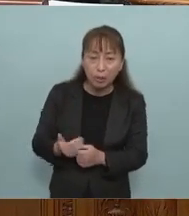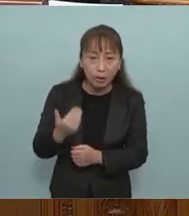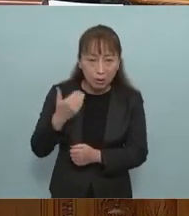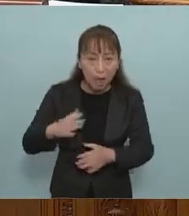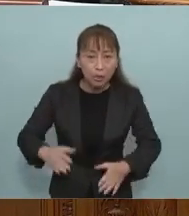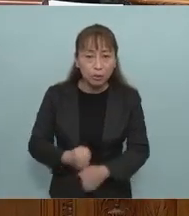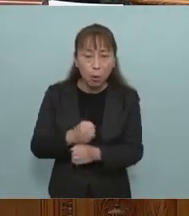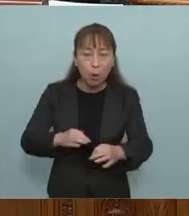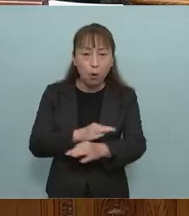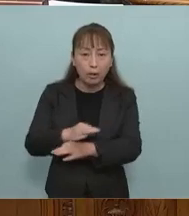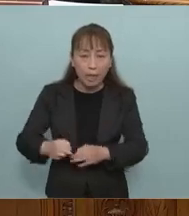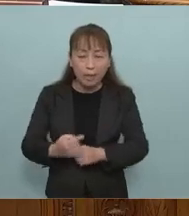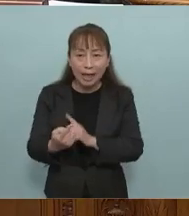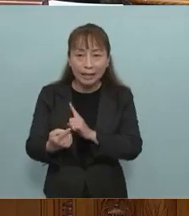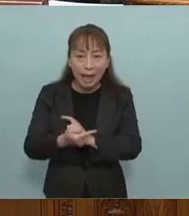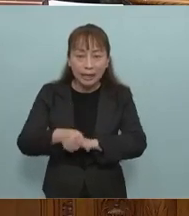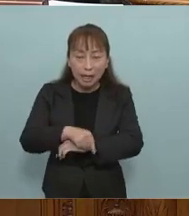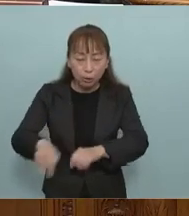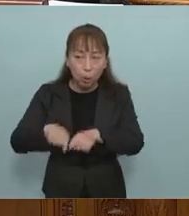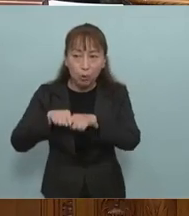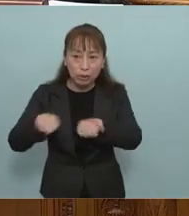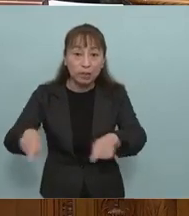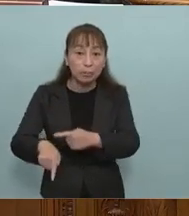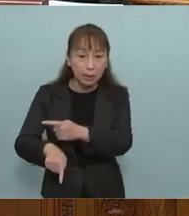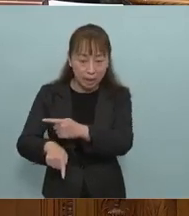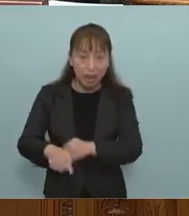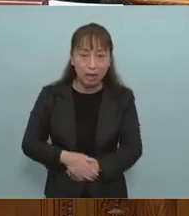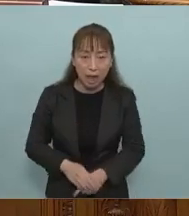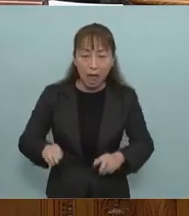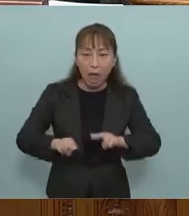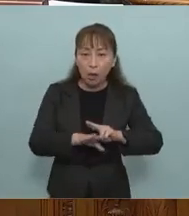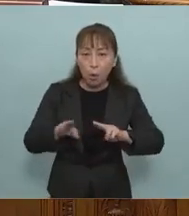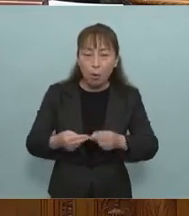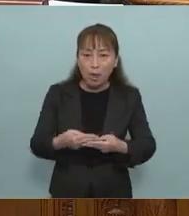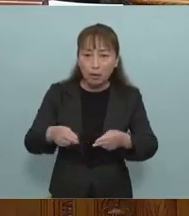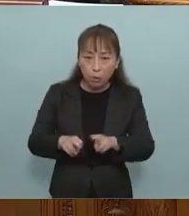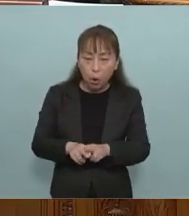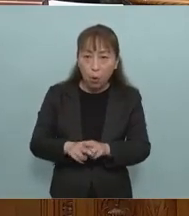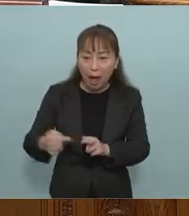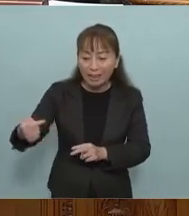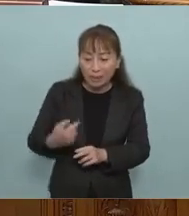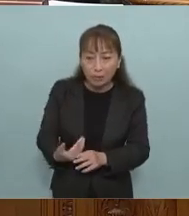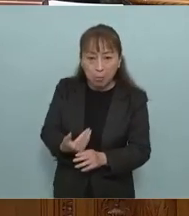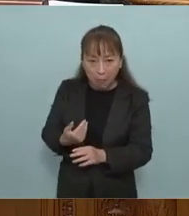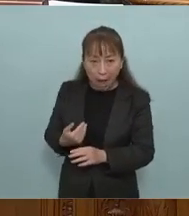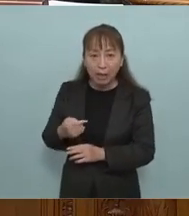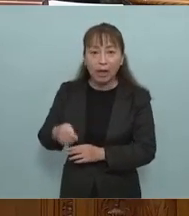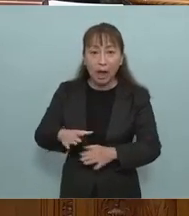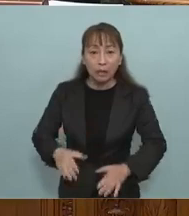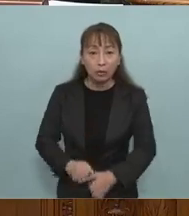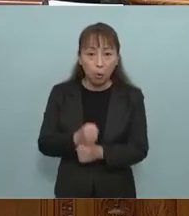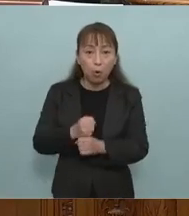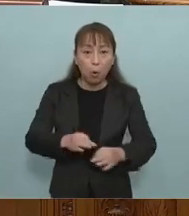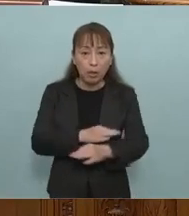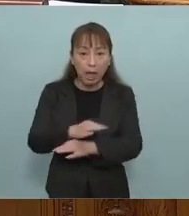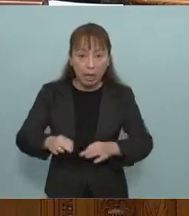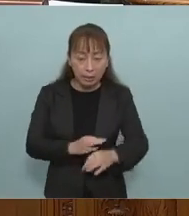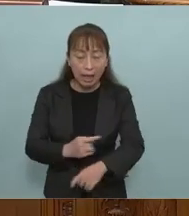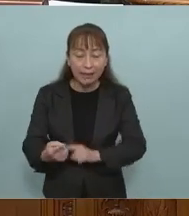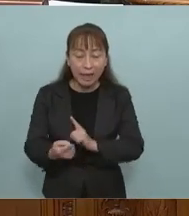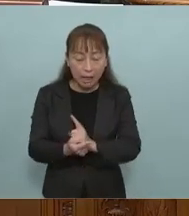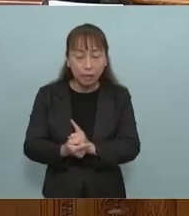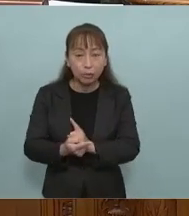経済対策を指示されました。公明党は、総理指示に先立ち、総合経済対策の柱